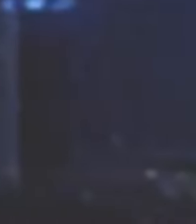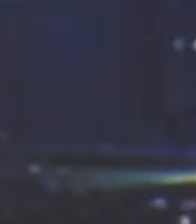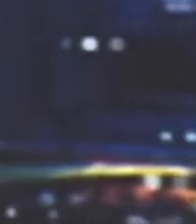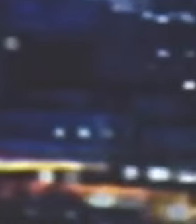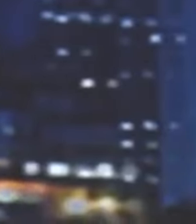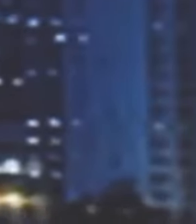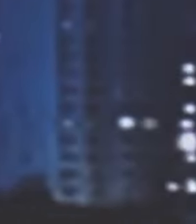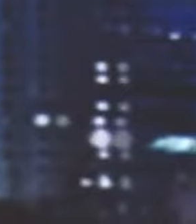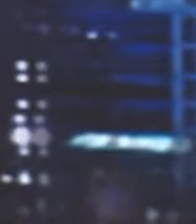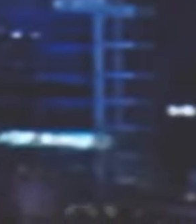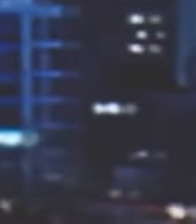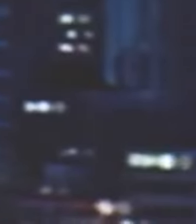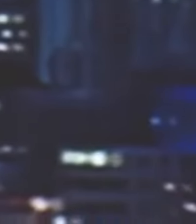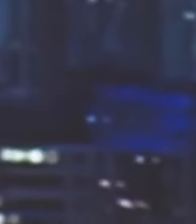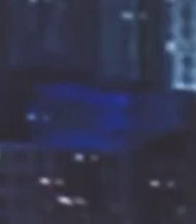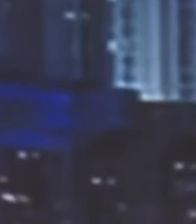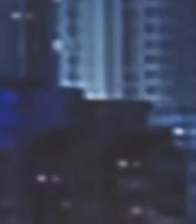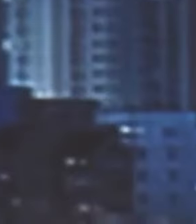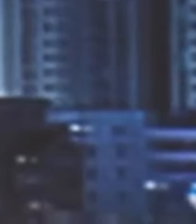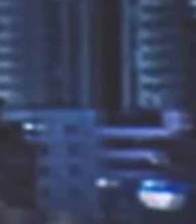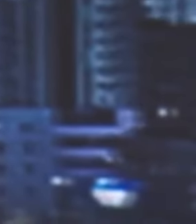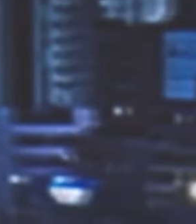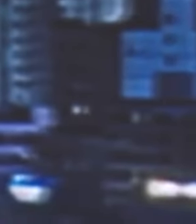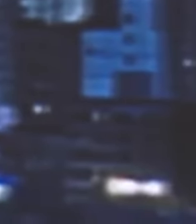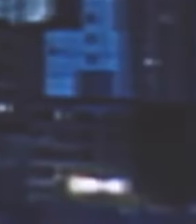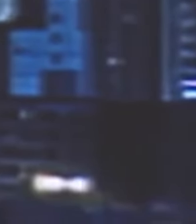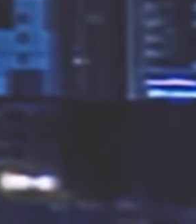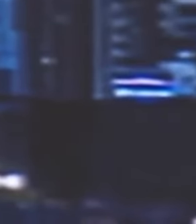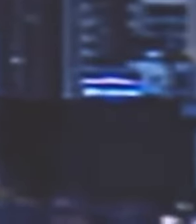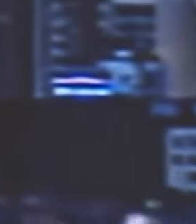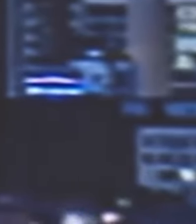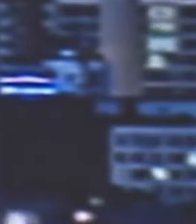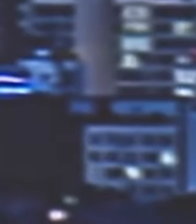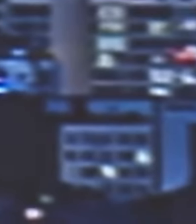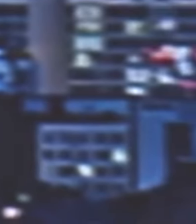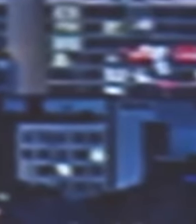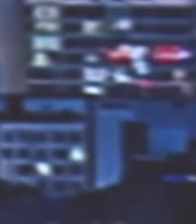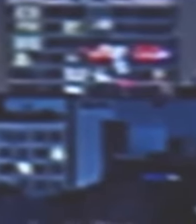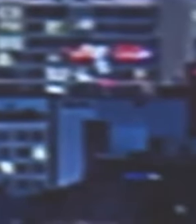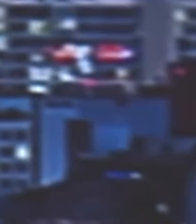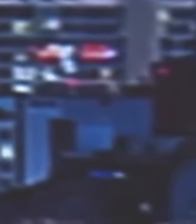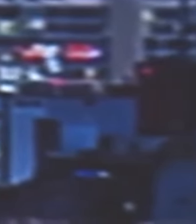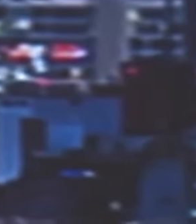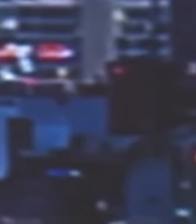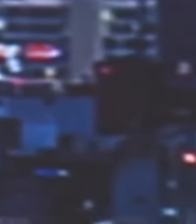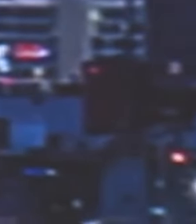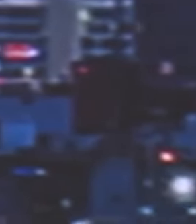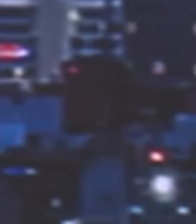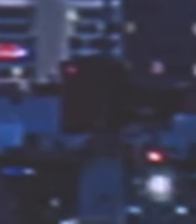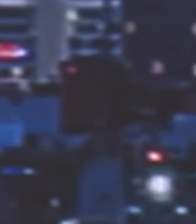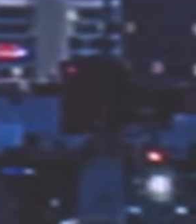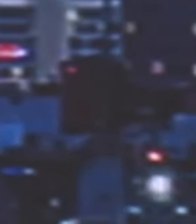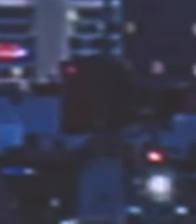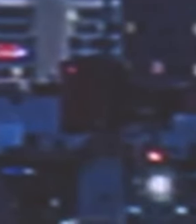JTBC 뉴스를 시청해 주셔서 고맙습니다. 저희는 저녁 6시 50분 뉴스룸에서 뵙겠습니다.